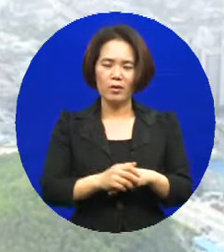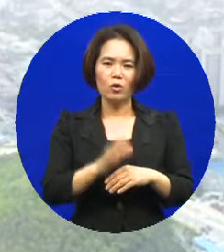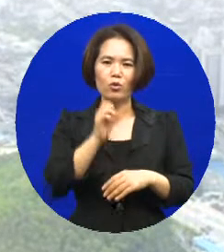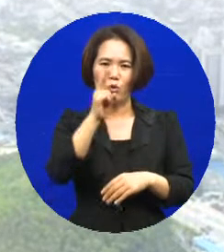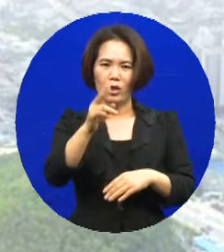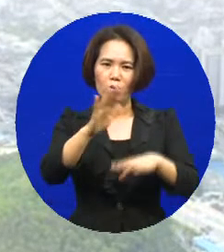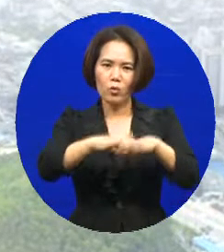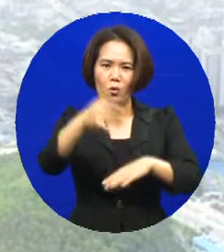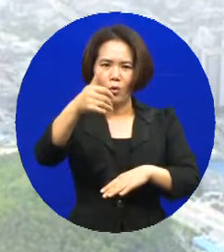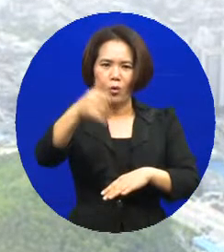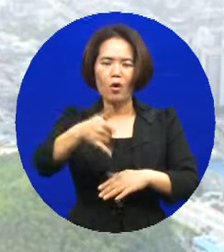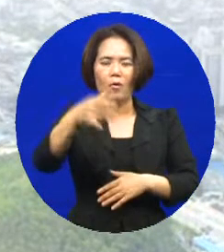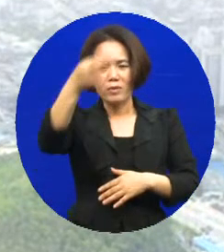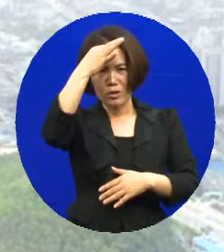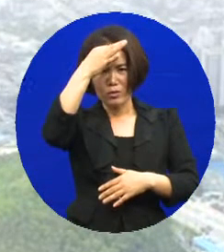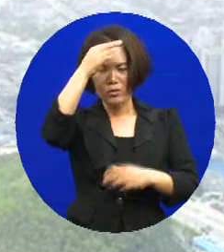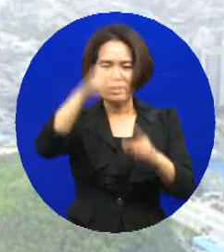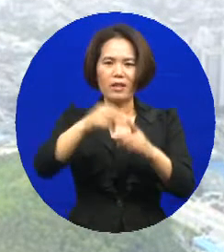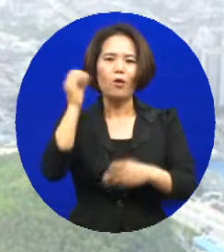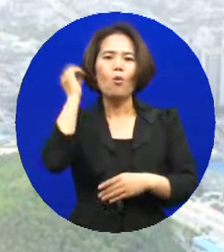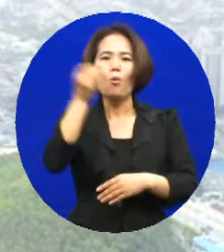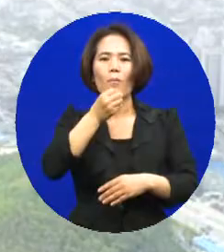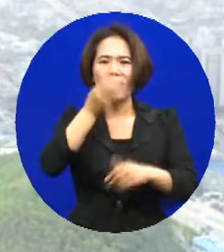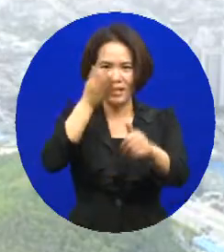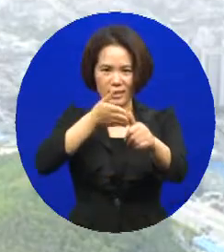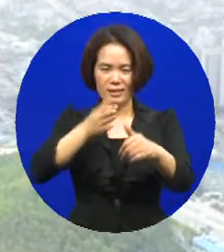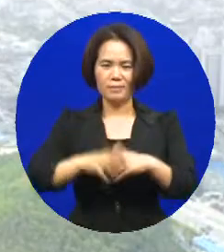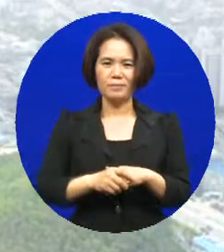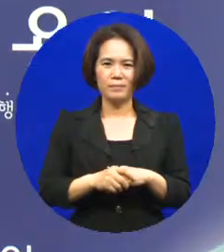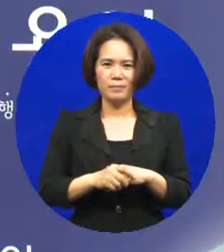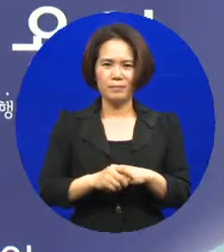확인은 용인시 농업기술센터 홈페이지를 참고하세요.